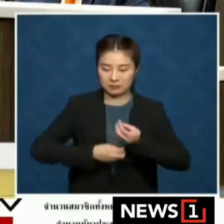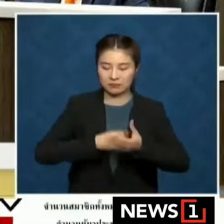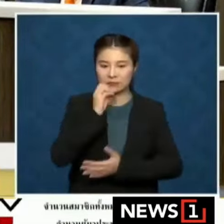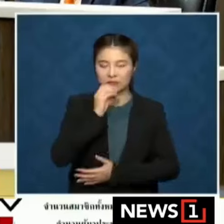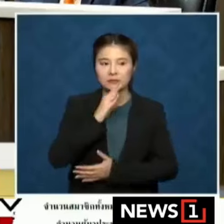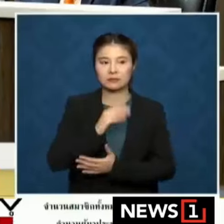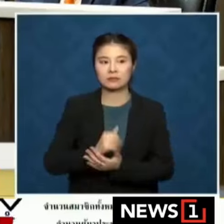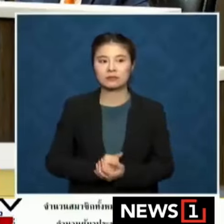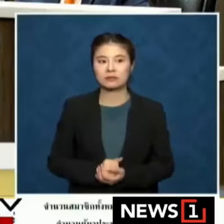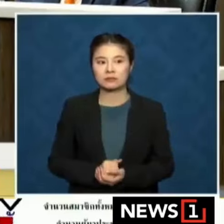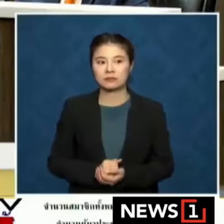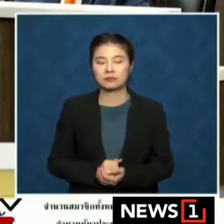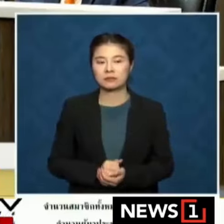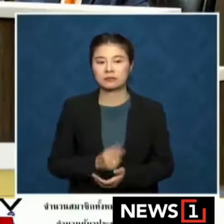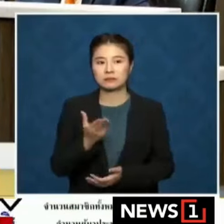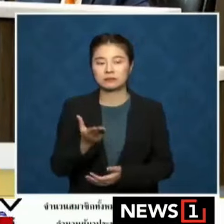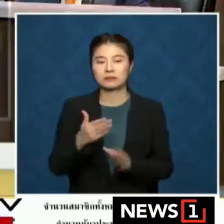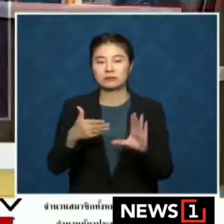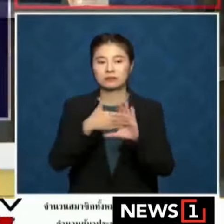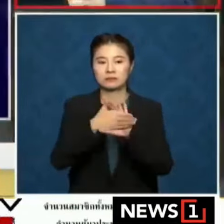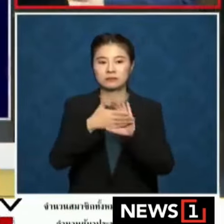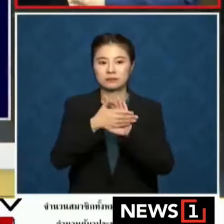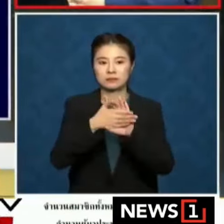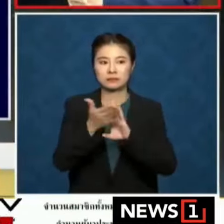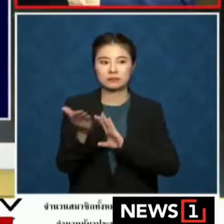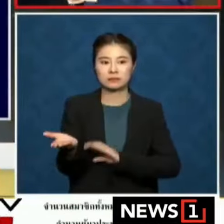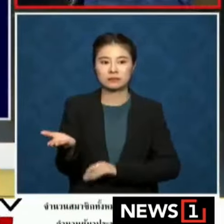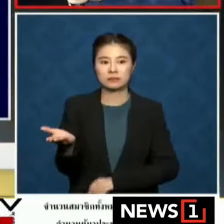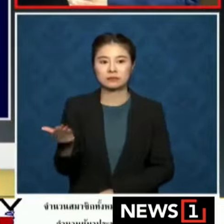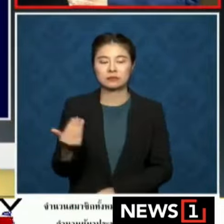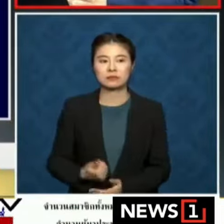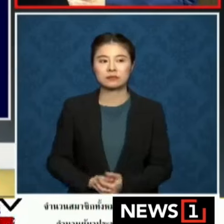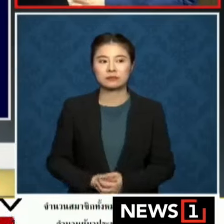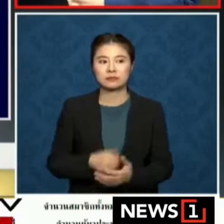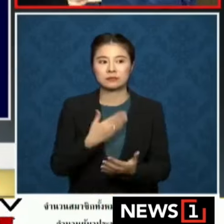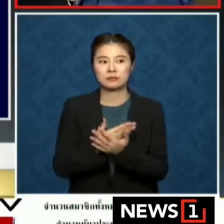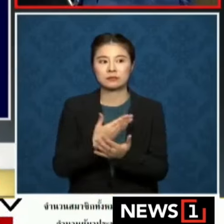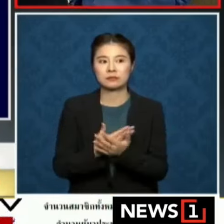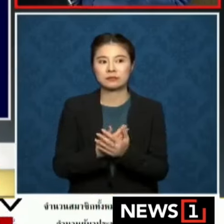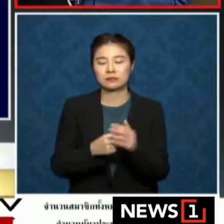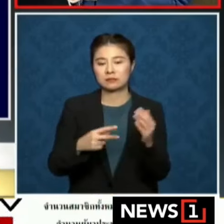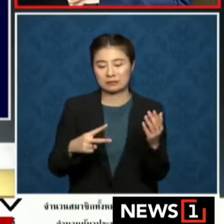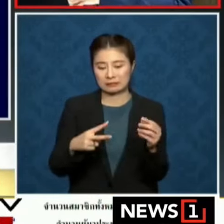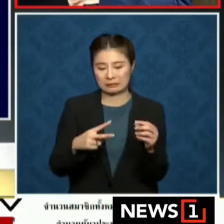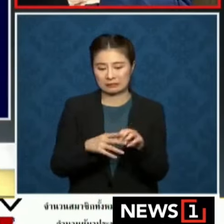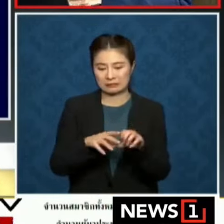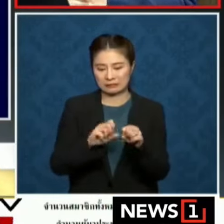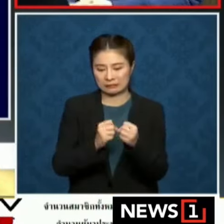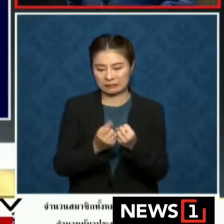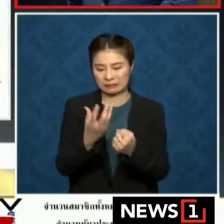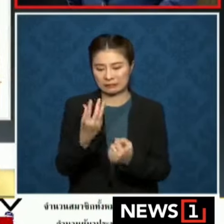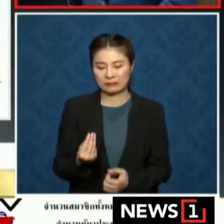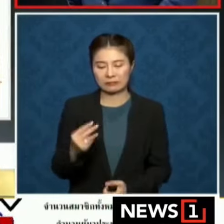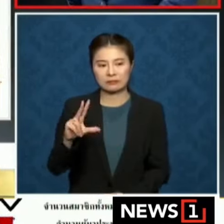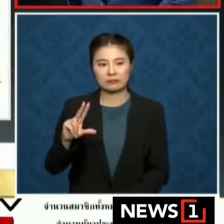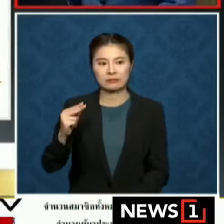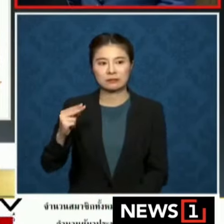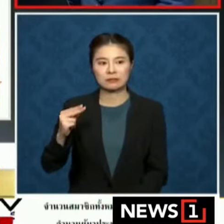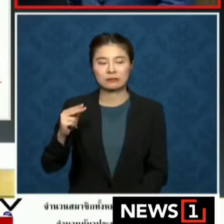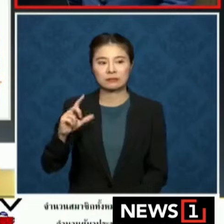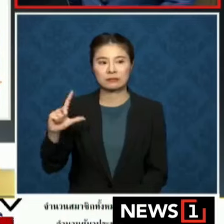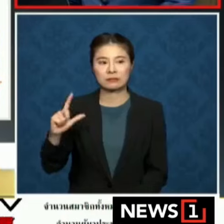ระหว่างช่วงนี้เนี่ยอนุมัติมา 1.8ล้านล้านก็ยังเบิกจ่ายได้ไม่ครบคือปัจจุบันนับถึงวันที่ 15มีนาคมรัฐบาลเบิก